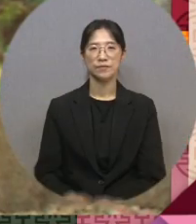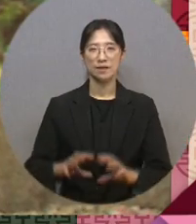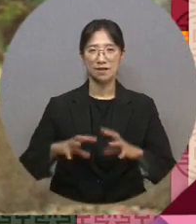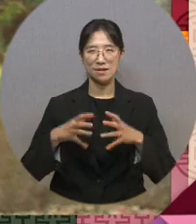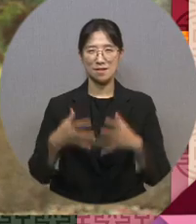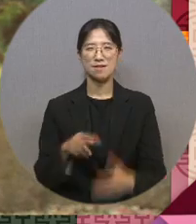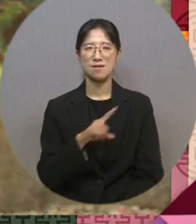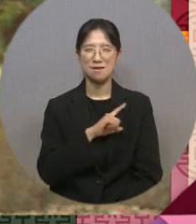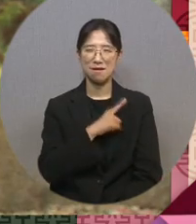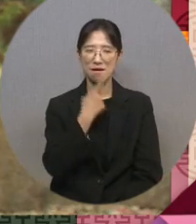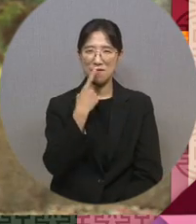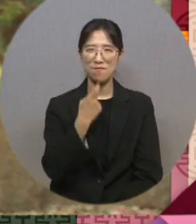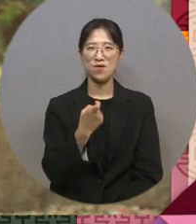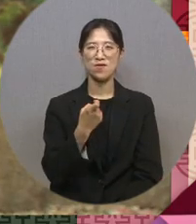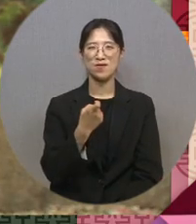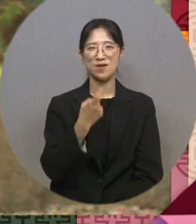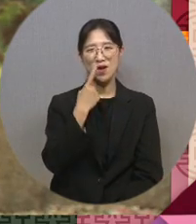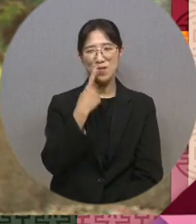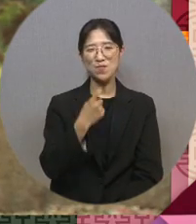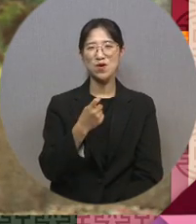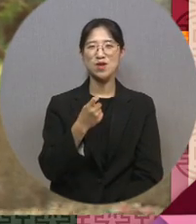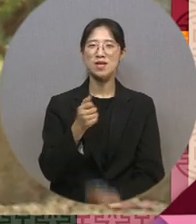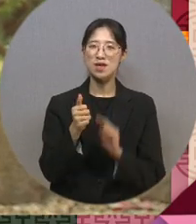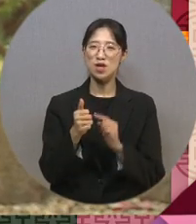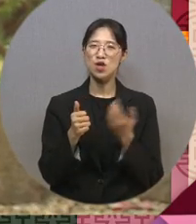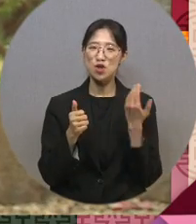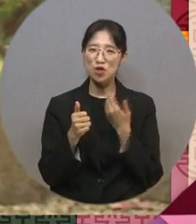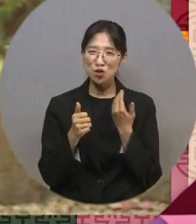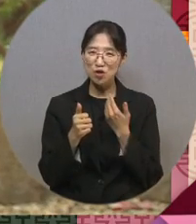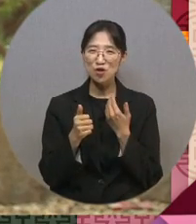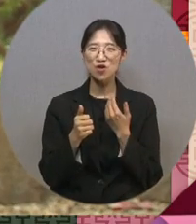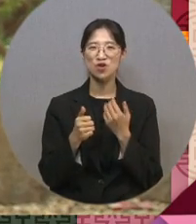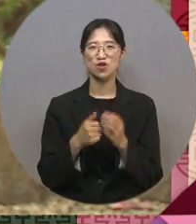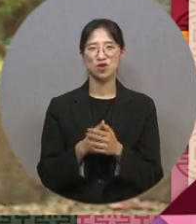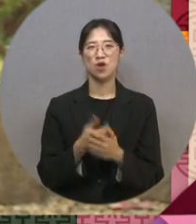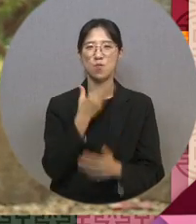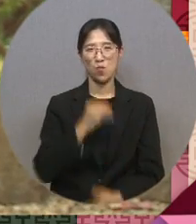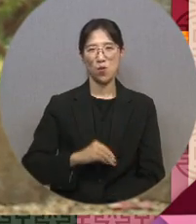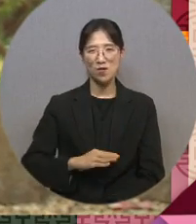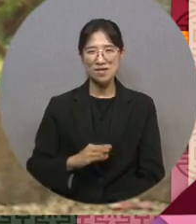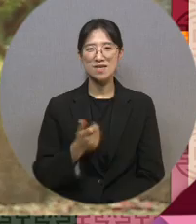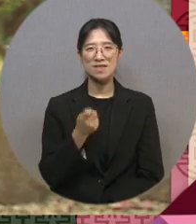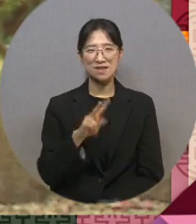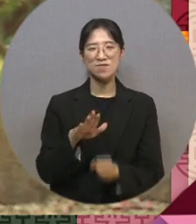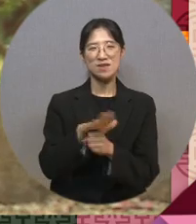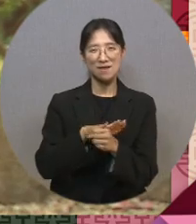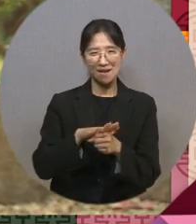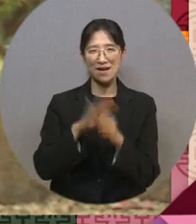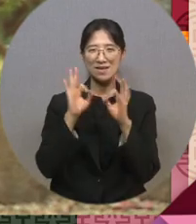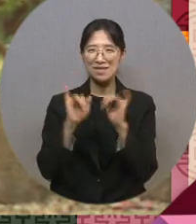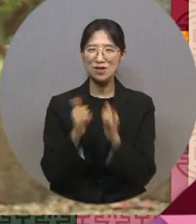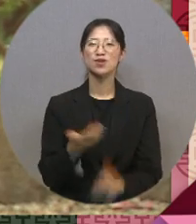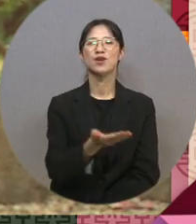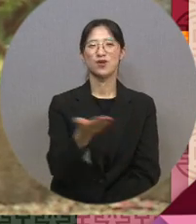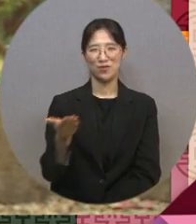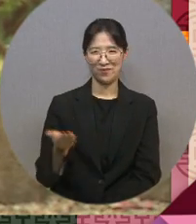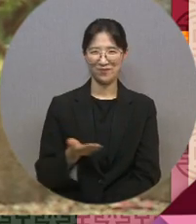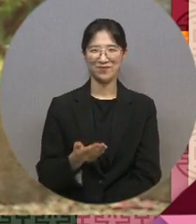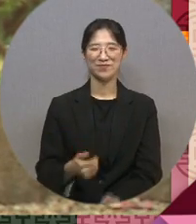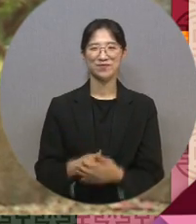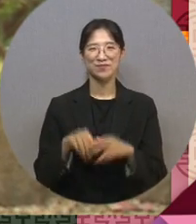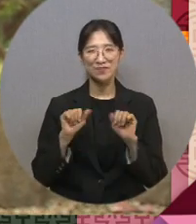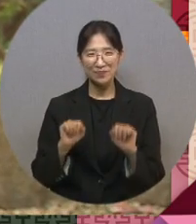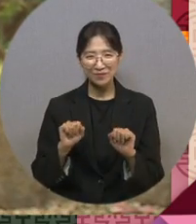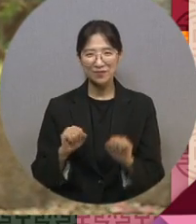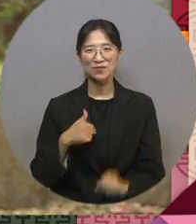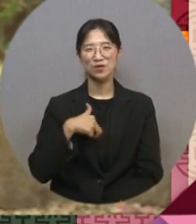세상에서 제일 멋진 멋쟁이가 누구냐고 물으신다면 바로 복지TV를 사랑하시는 시청자 여러분들입니다.